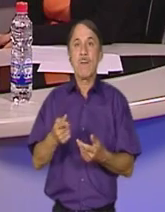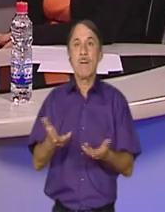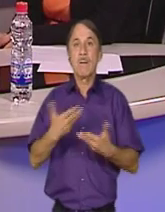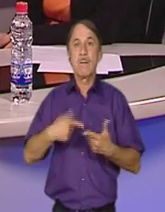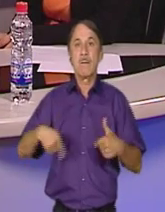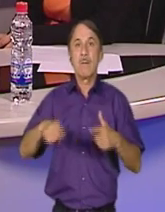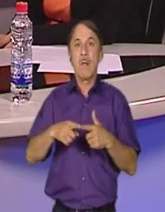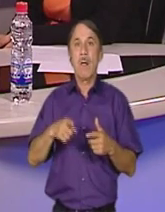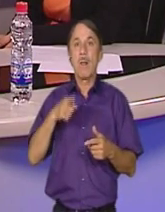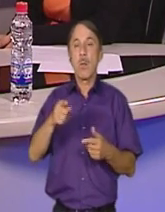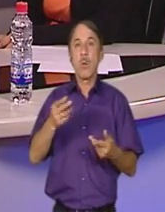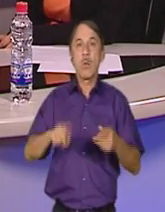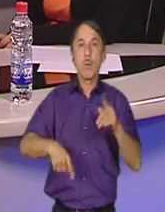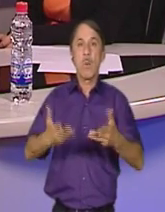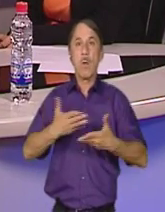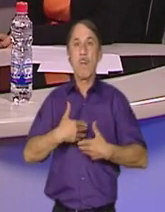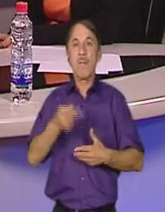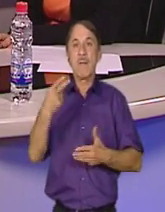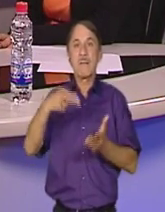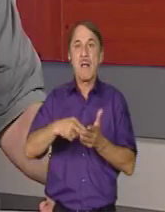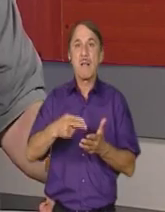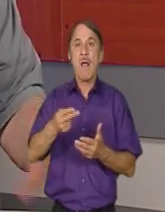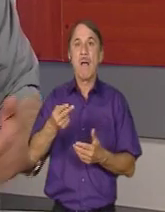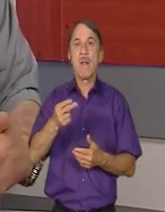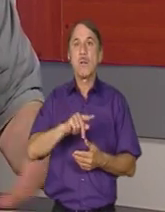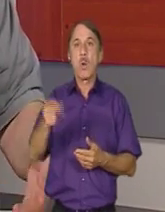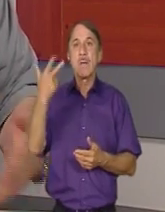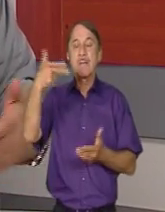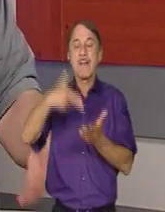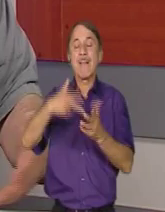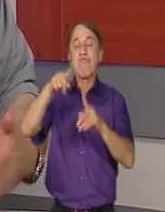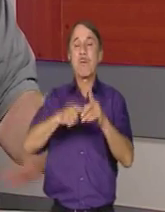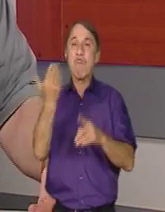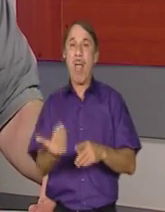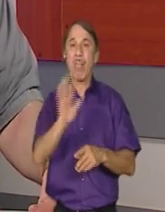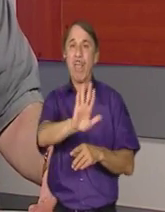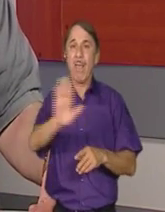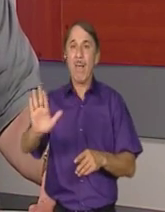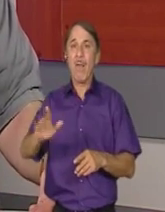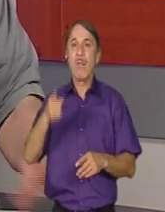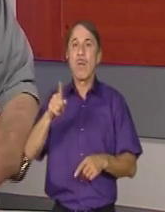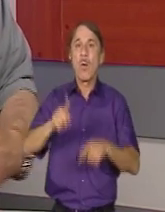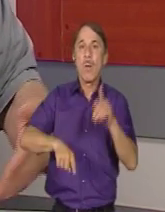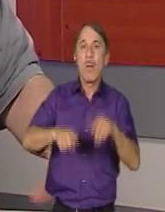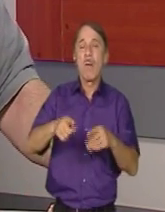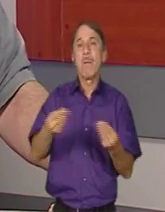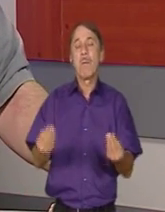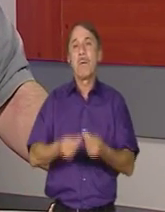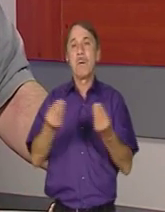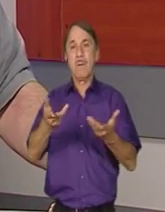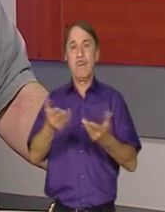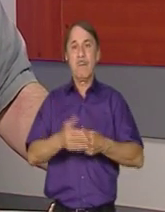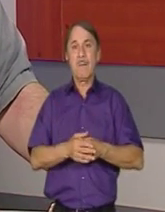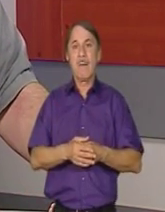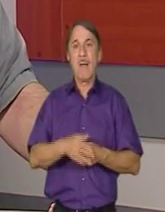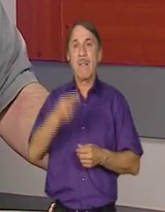bude odigrana bez te dece. I ta deca dobijaju po 20.000, 30.000 u vrh glave mesečno i to samo 10